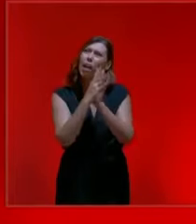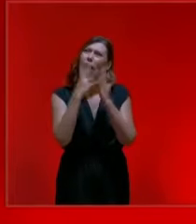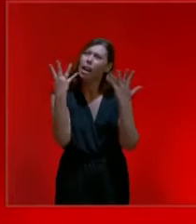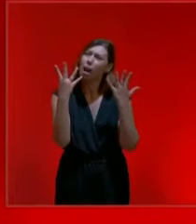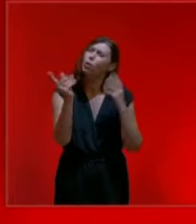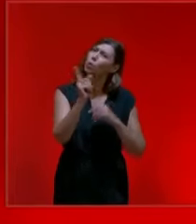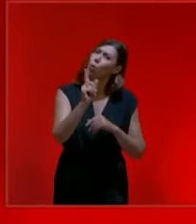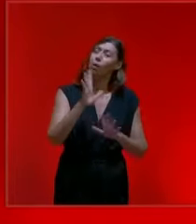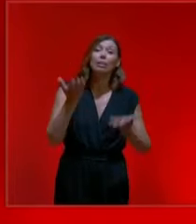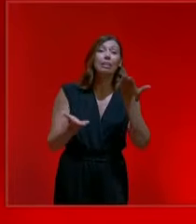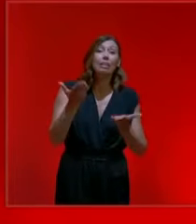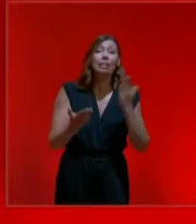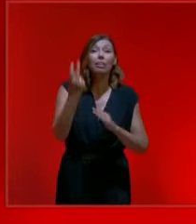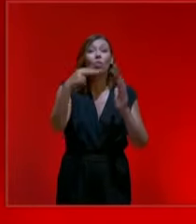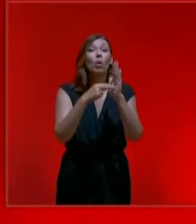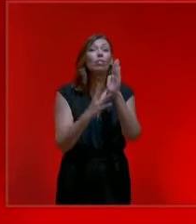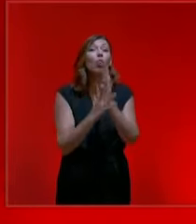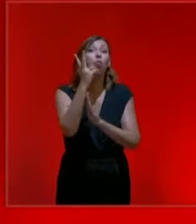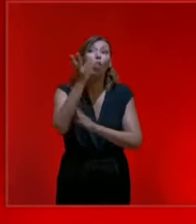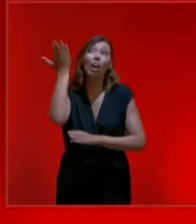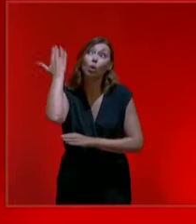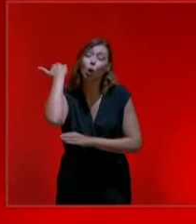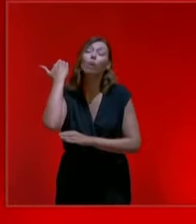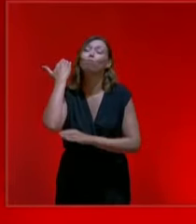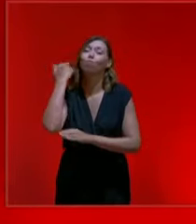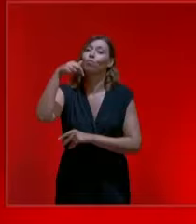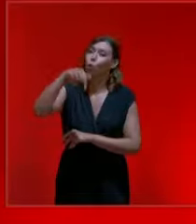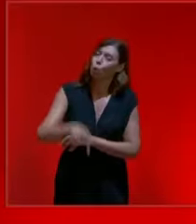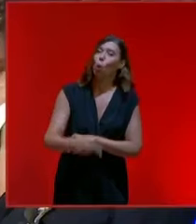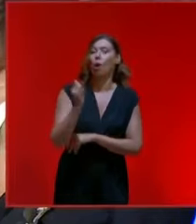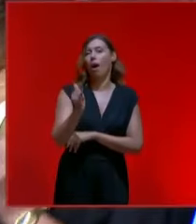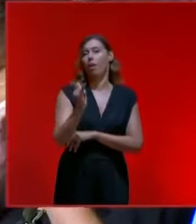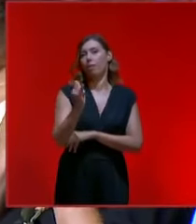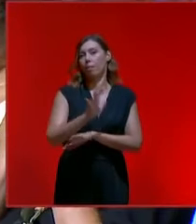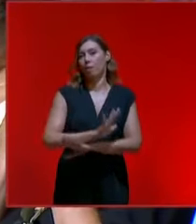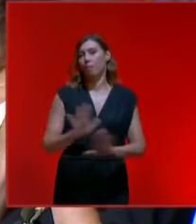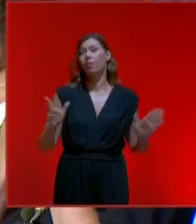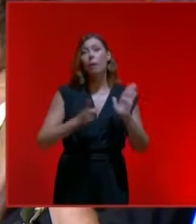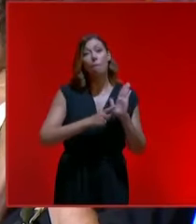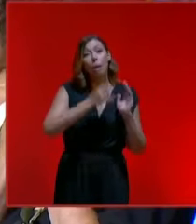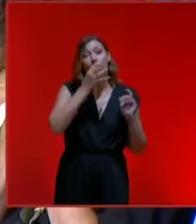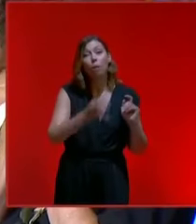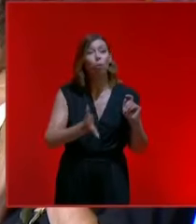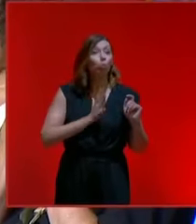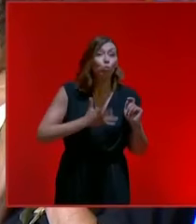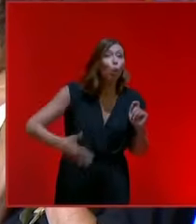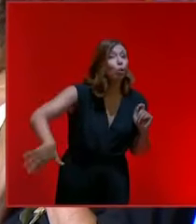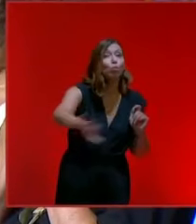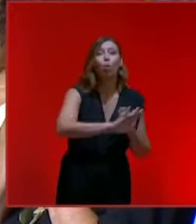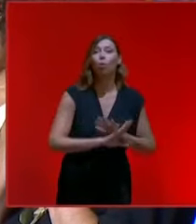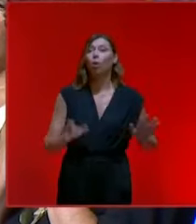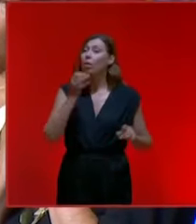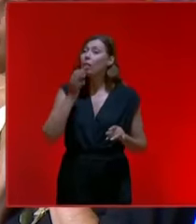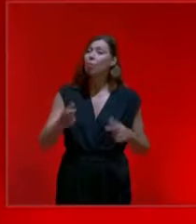Αργήσαμε σε σχέση με το 2012. Διότι πρέπει να πούμε και στον εαυτό μας και στον κόσμο, όπως αναγνωρίζουμε, ότι από τότε, από